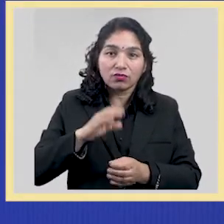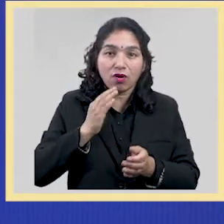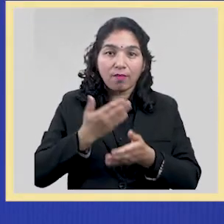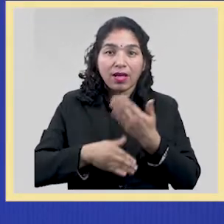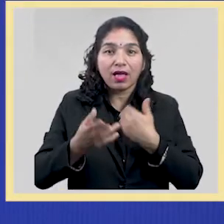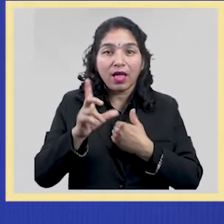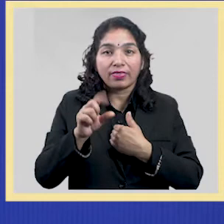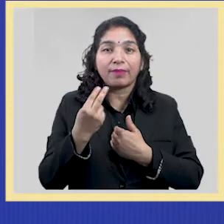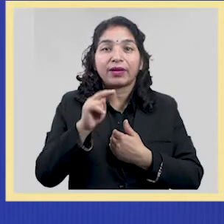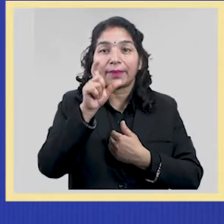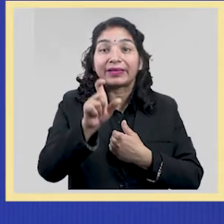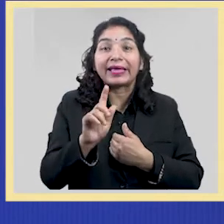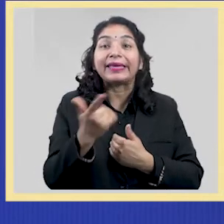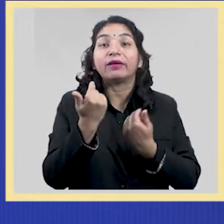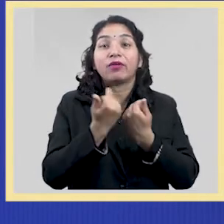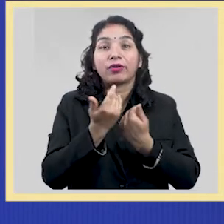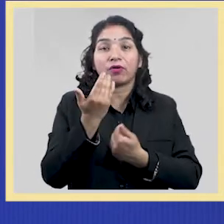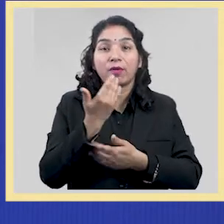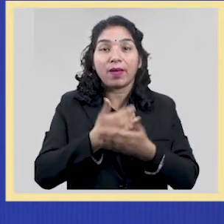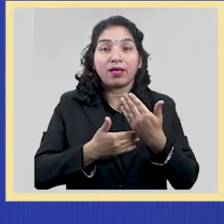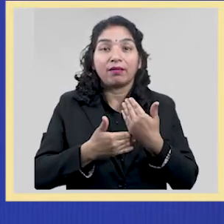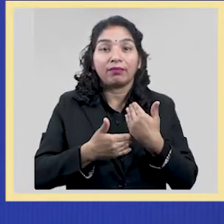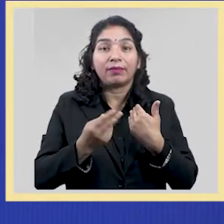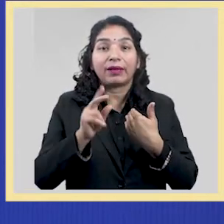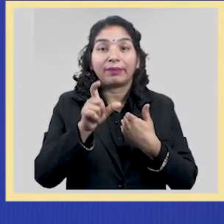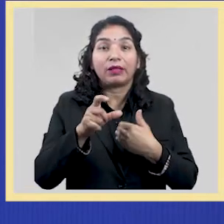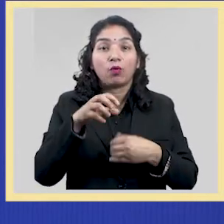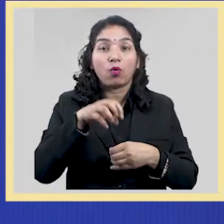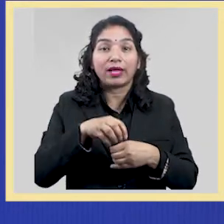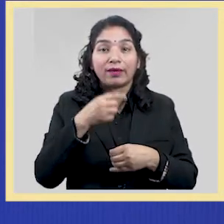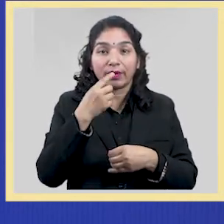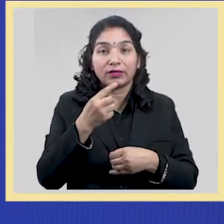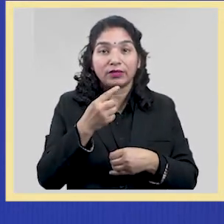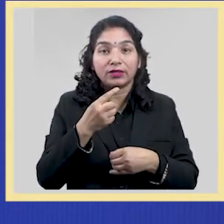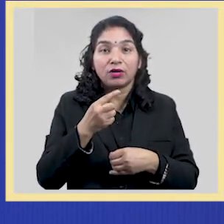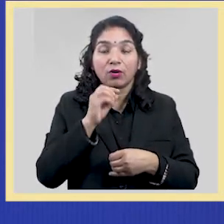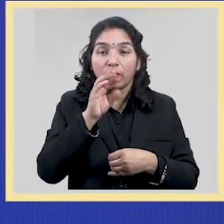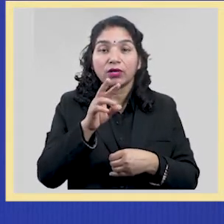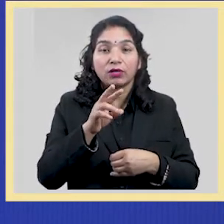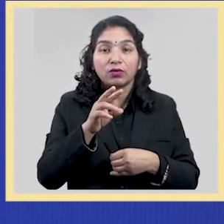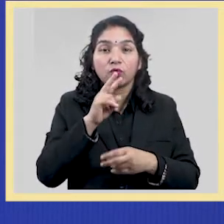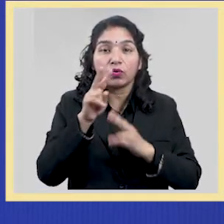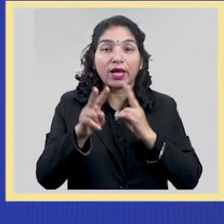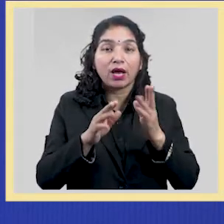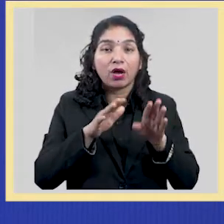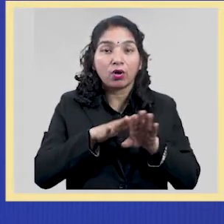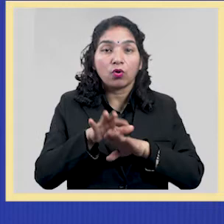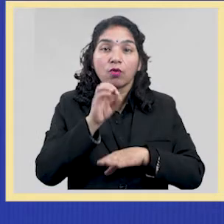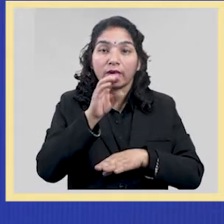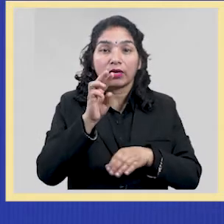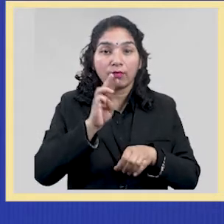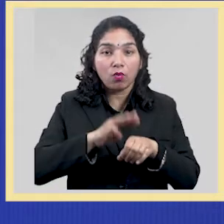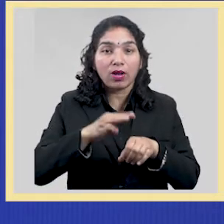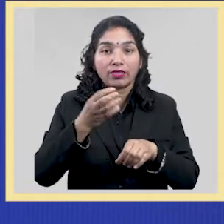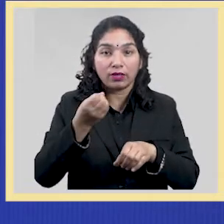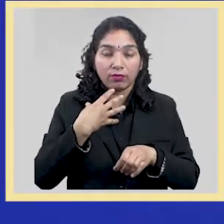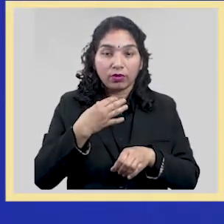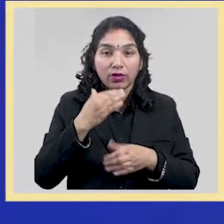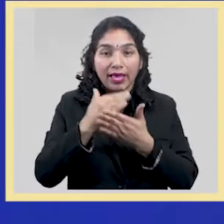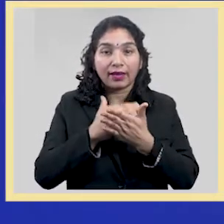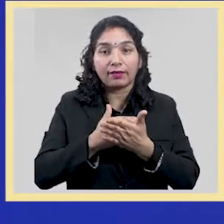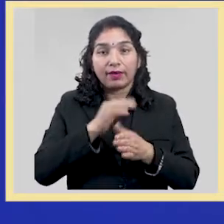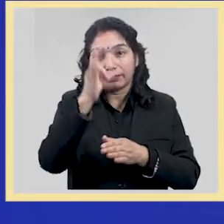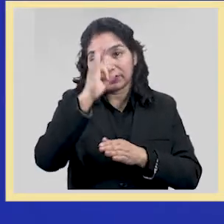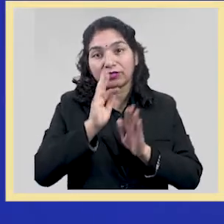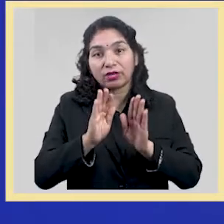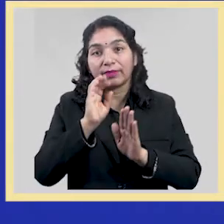वडाको अपाङ्गता भएका व्यक्तिहरूलाई के गरिरहेको छ नगरपालिकाले वडाले भन्ने कुरा राख्ने मौका दिनुभयो, यसको लागि म यो कार्यक्रमलाई पनि विशेष